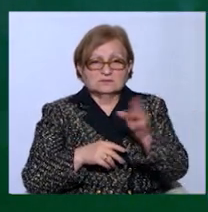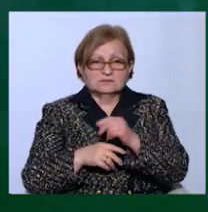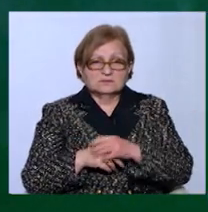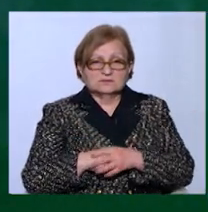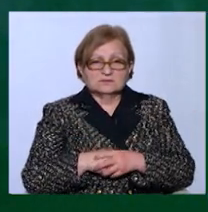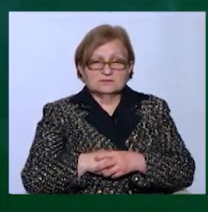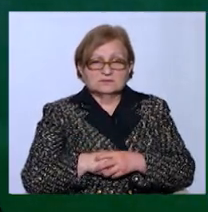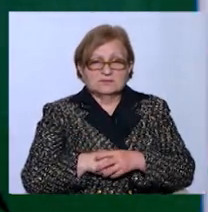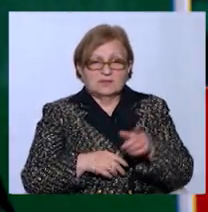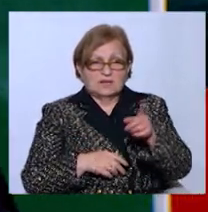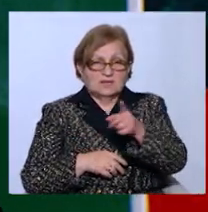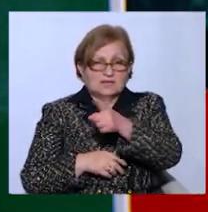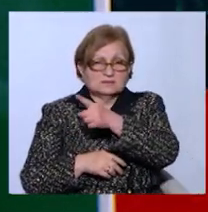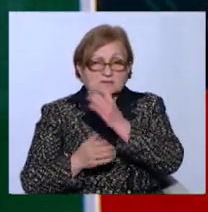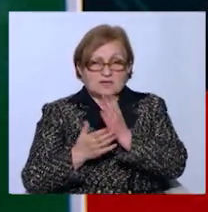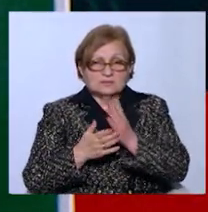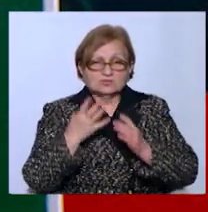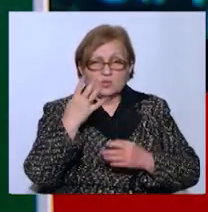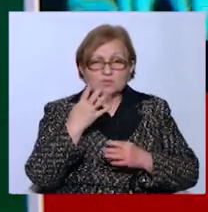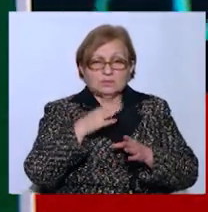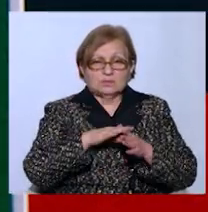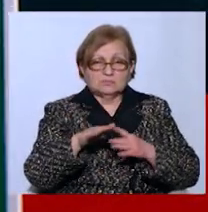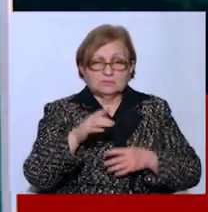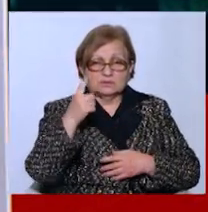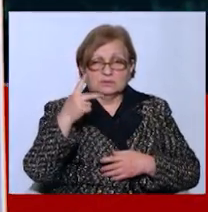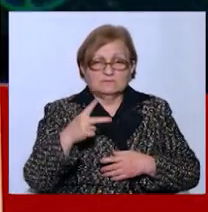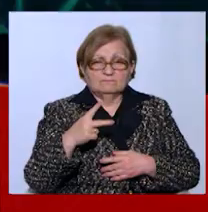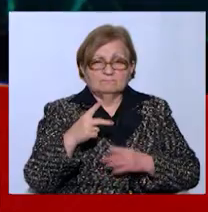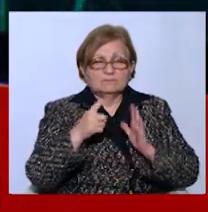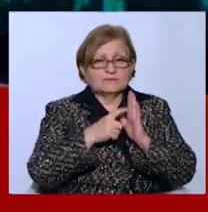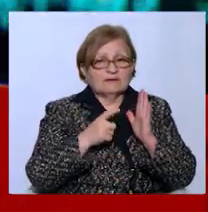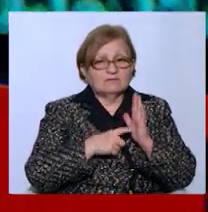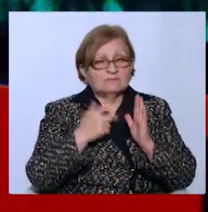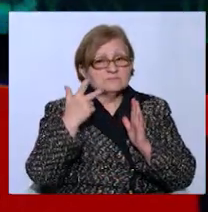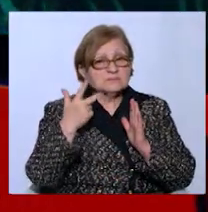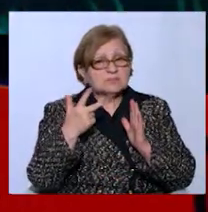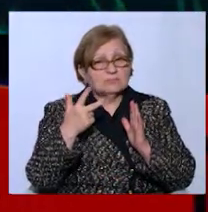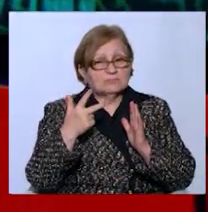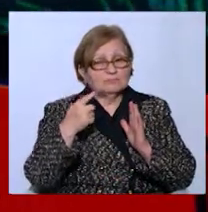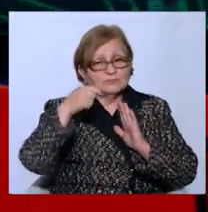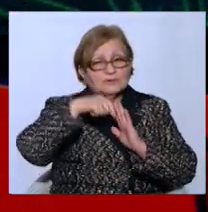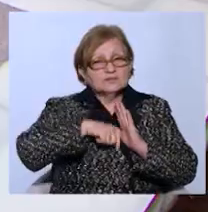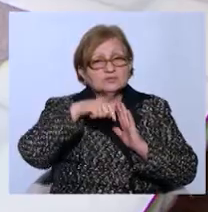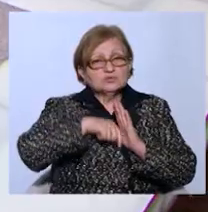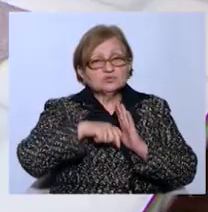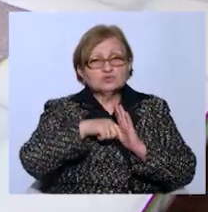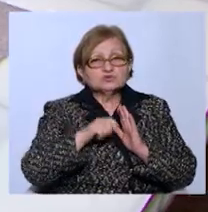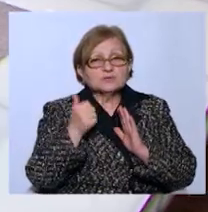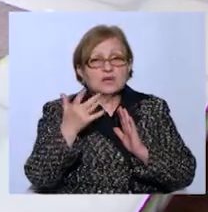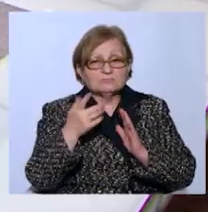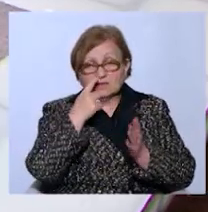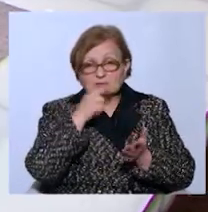1/2, მესამე, მეოთხე. და კიდე 1/2. რო გავყავი 3 ნაწილად. თითოში რამდენი მოხდა? თითოში მოხდა